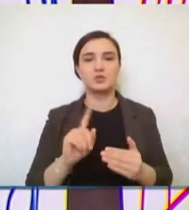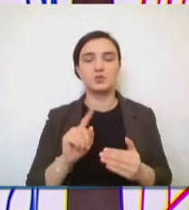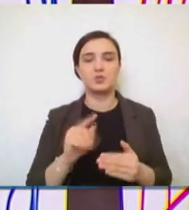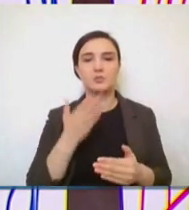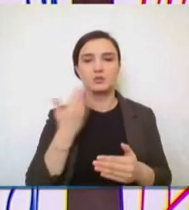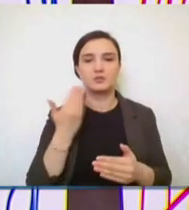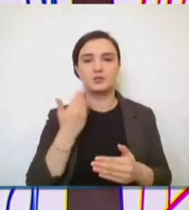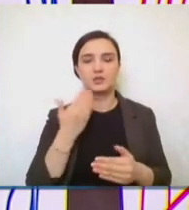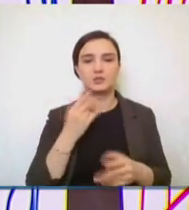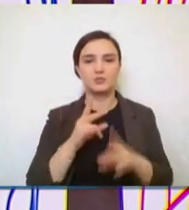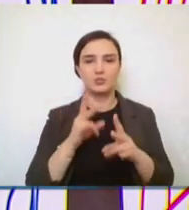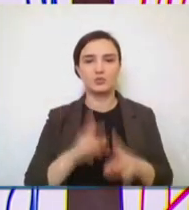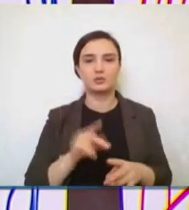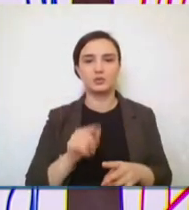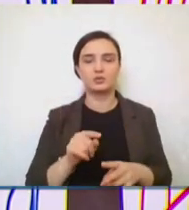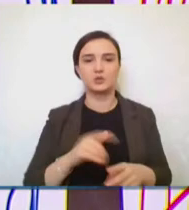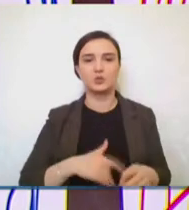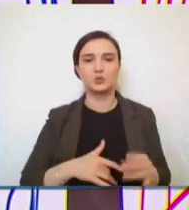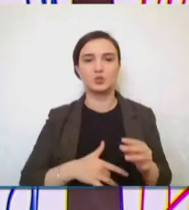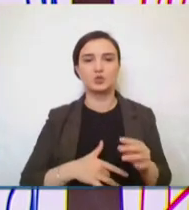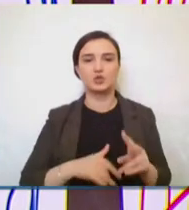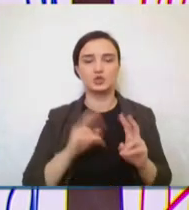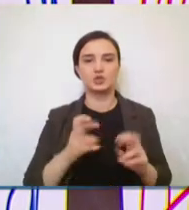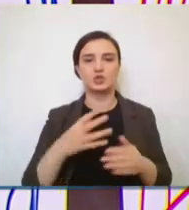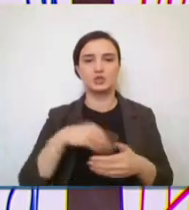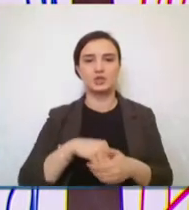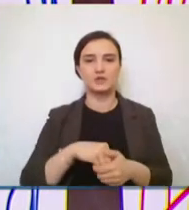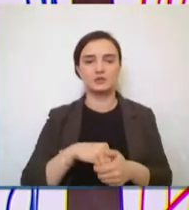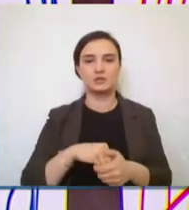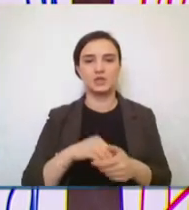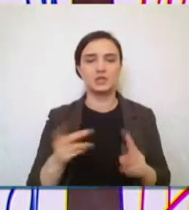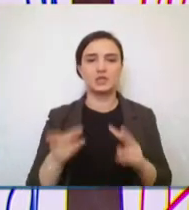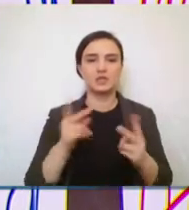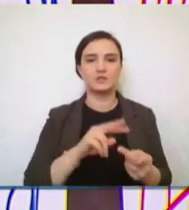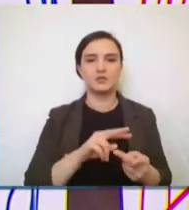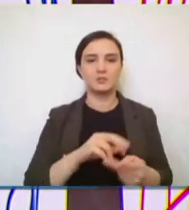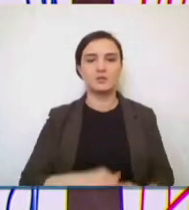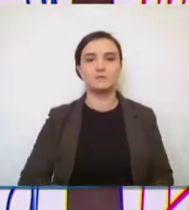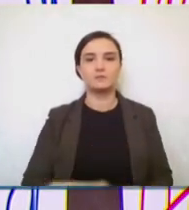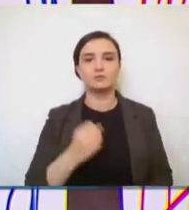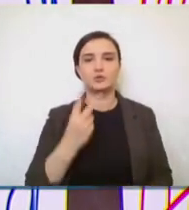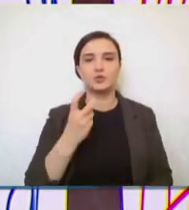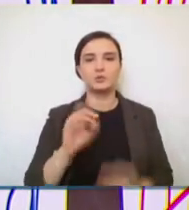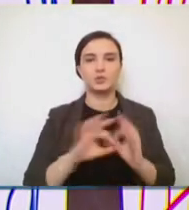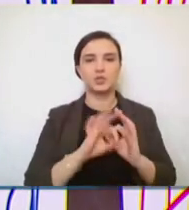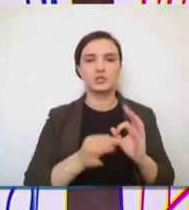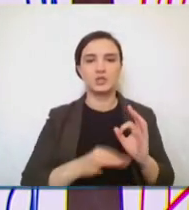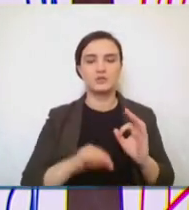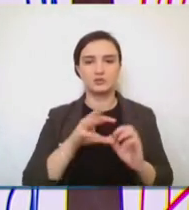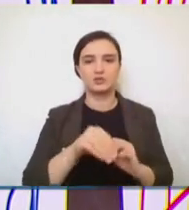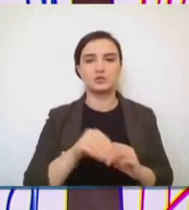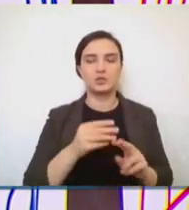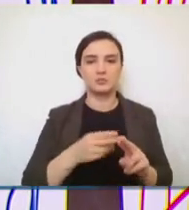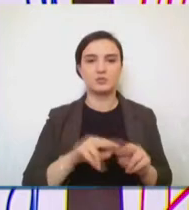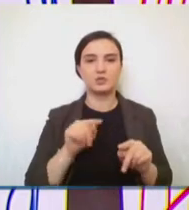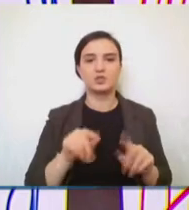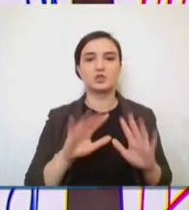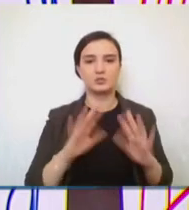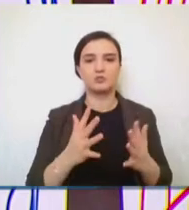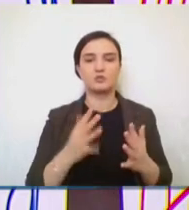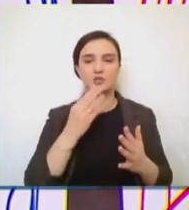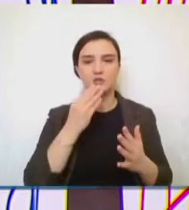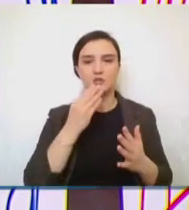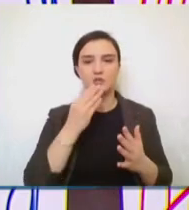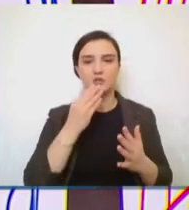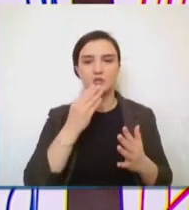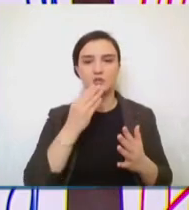მოხდეს კუჭის შიქთავსიდან გადანაცვლება 12 გოჯაში და ასე შემდეგ. ასეთ შემთხვევაში საკვების შეყოვნება,